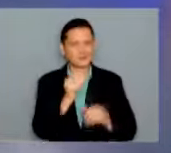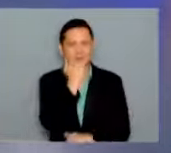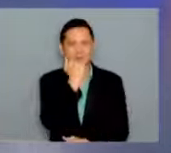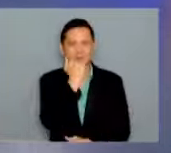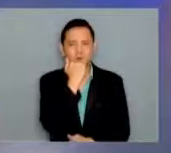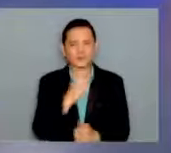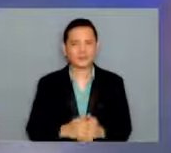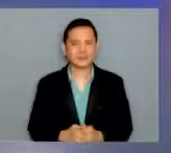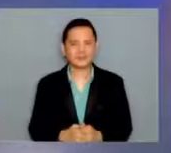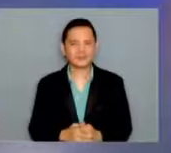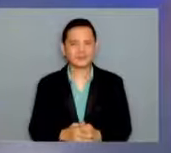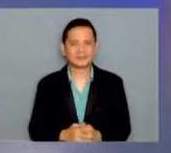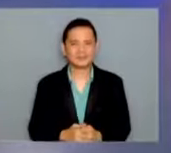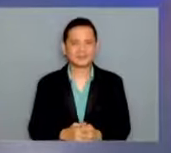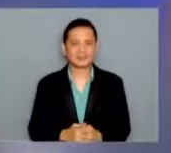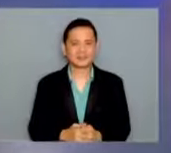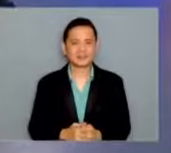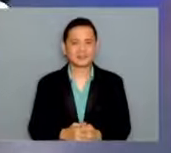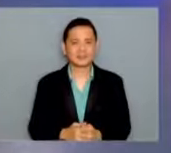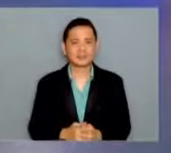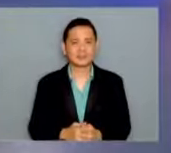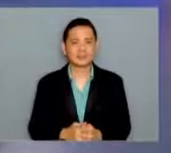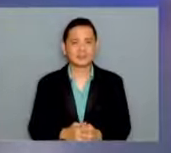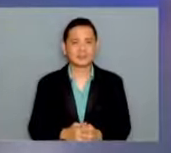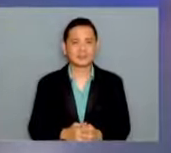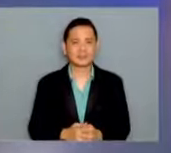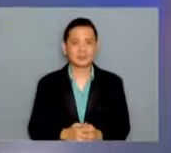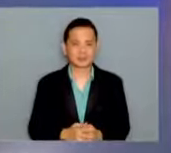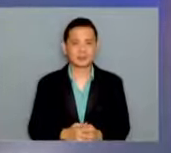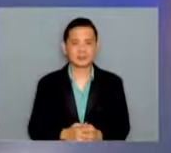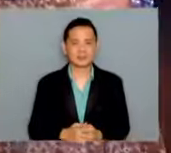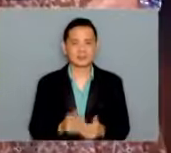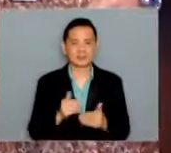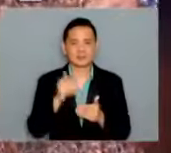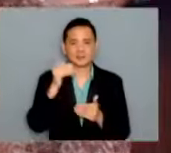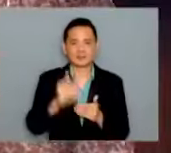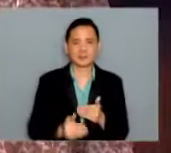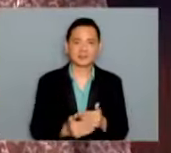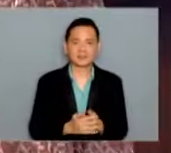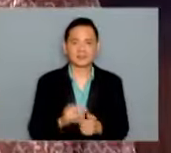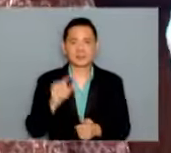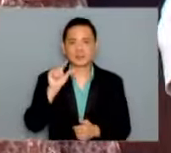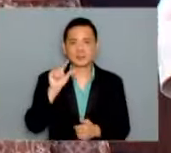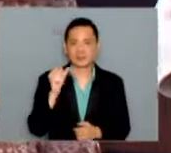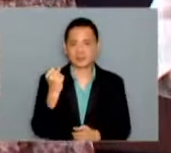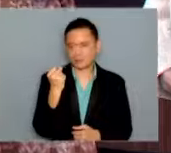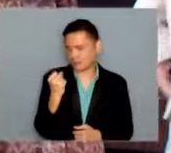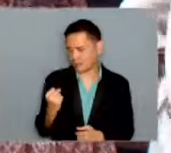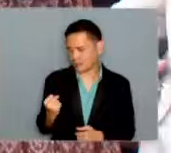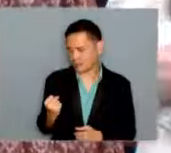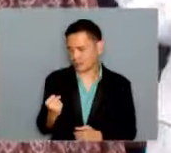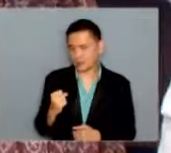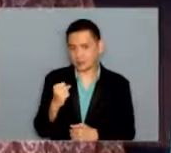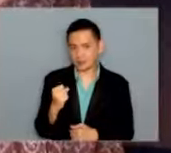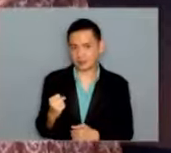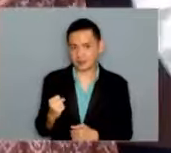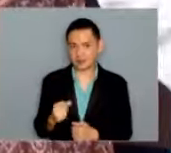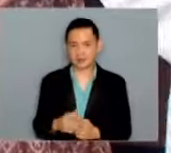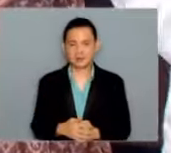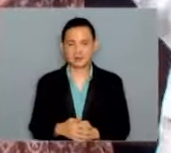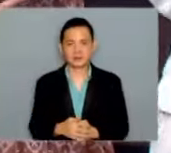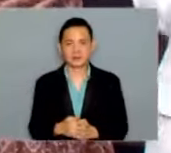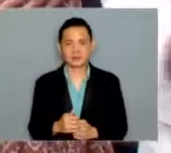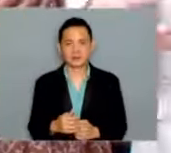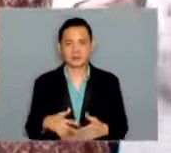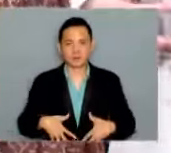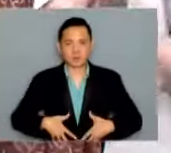Ganito eh. And then when you swing back, dapat at least konting lang dito sa sa hip. Parang lagi kayo naka-stomach in,